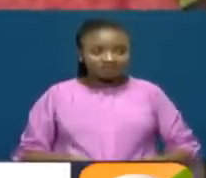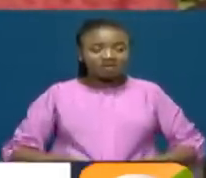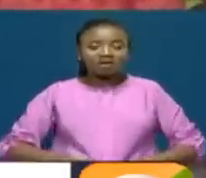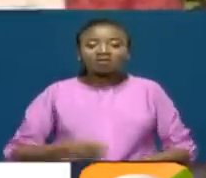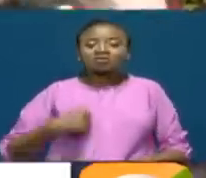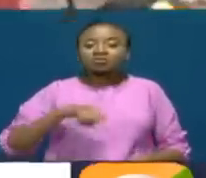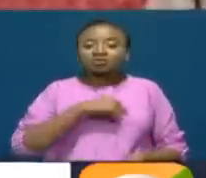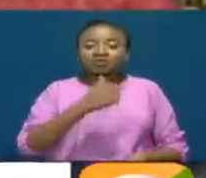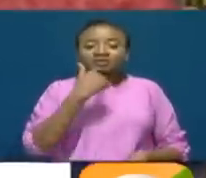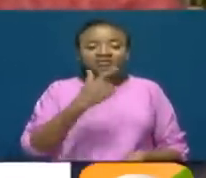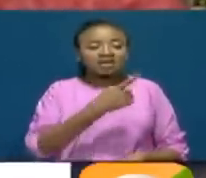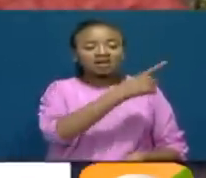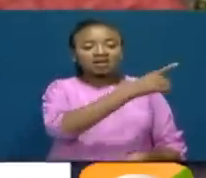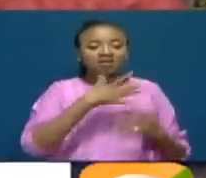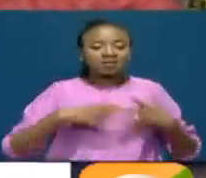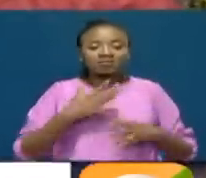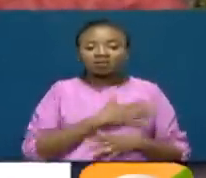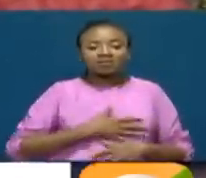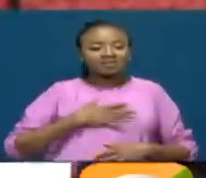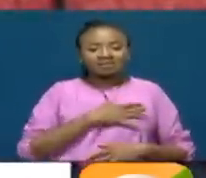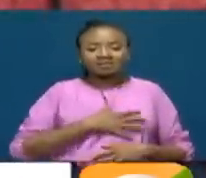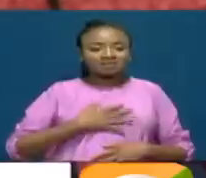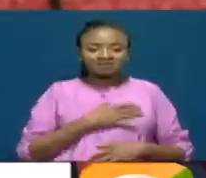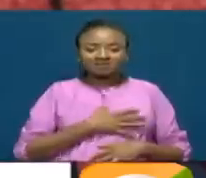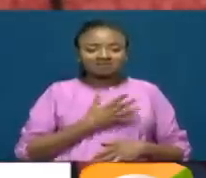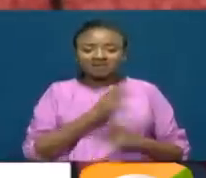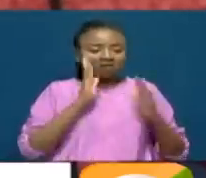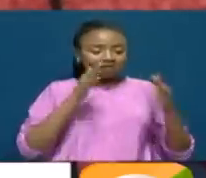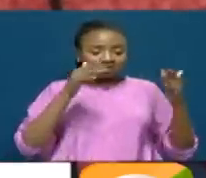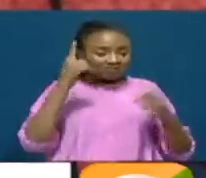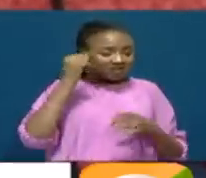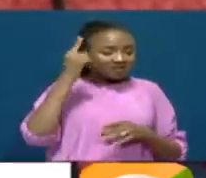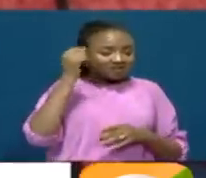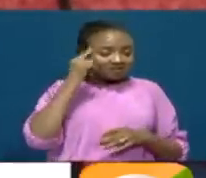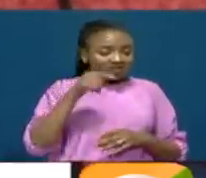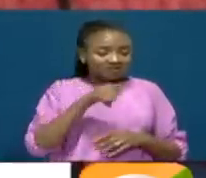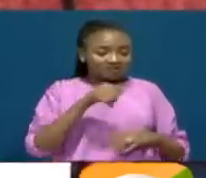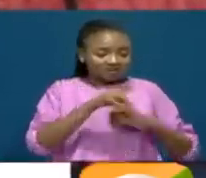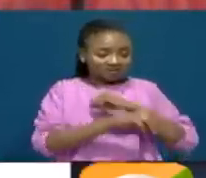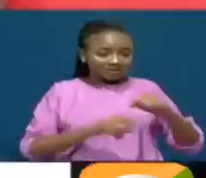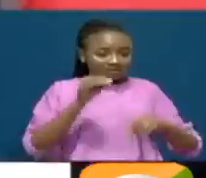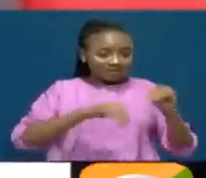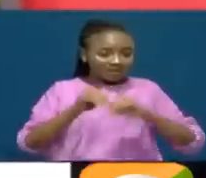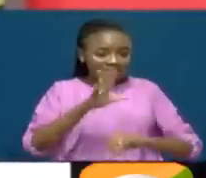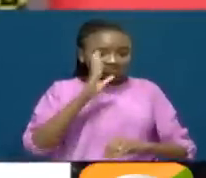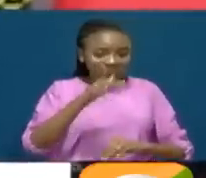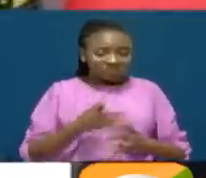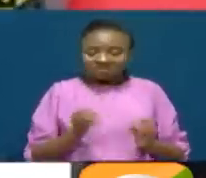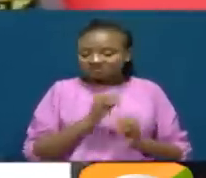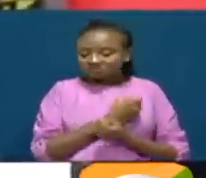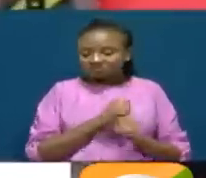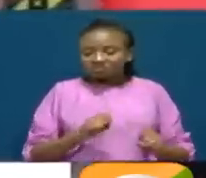Tunawaambia watu wa kuzimia. Tafuteni biashara ingine, my friend. Hakuna kura ya hasla mtaiba. Na mkiona